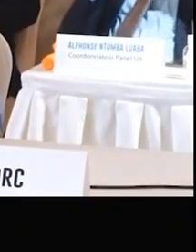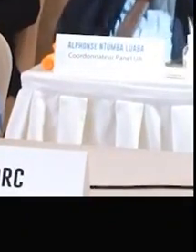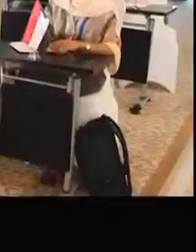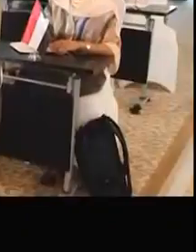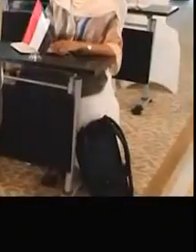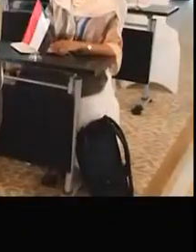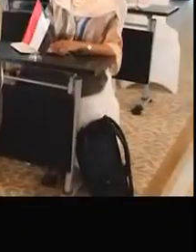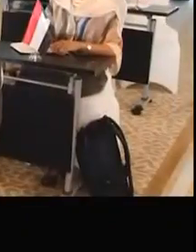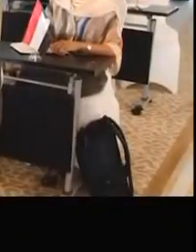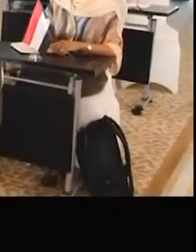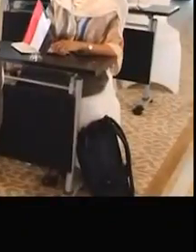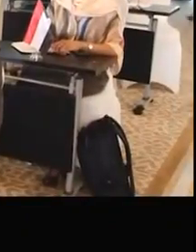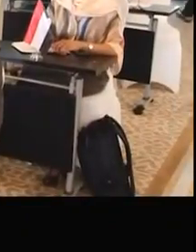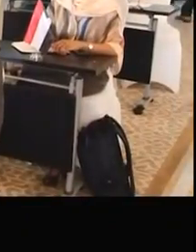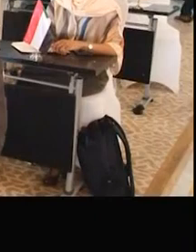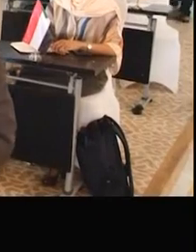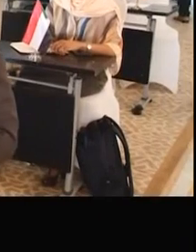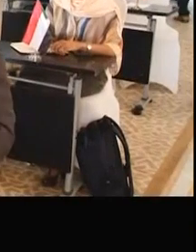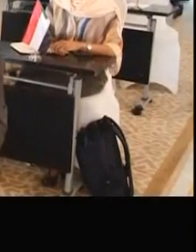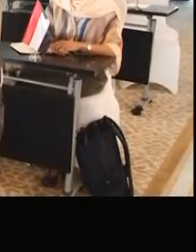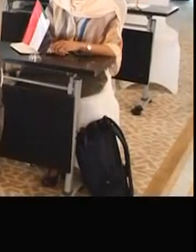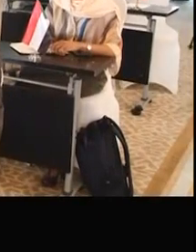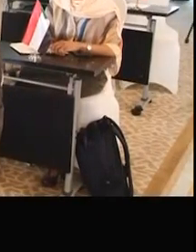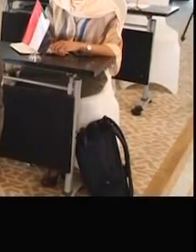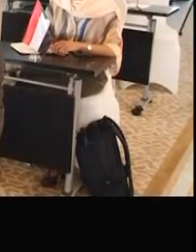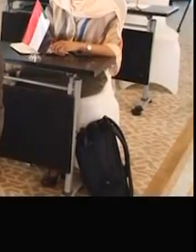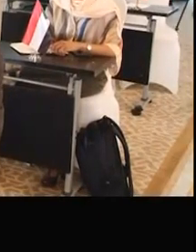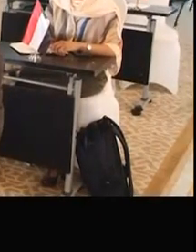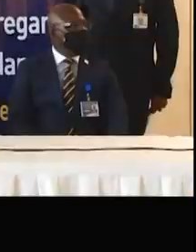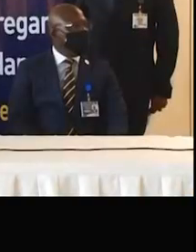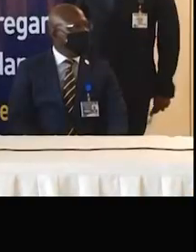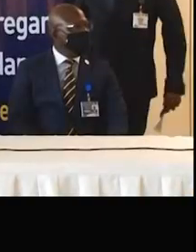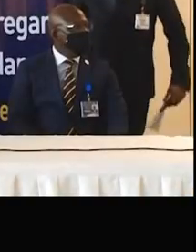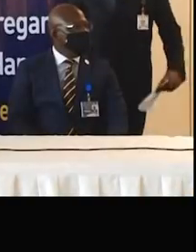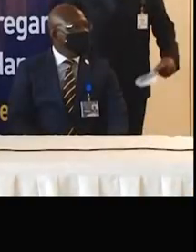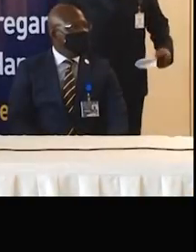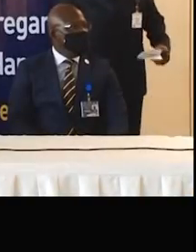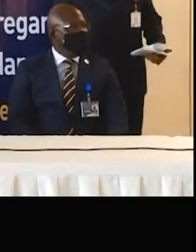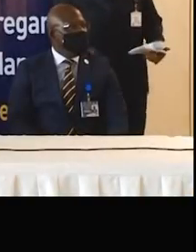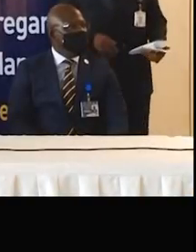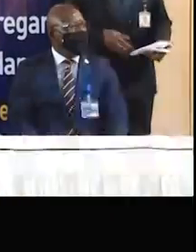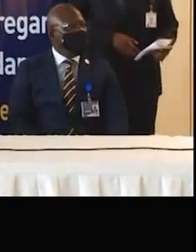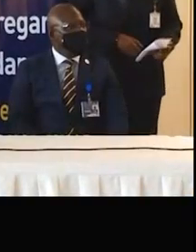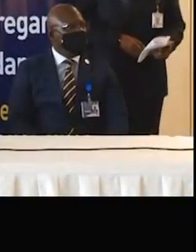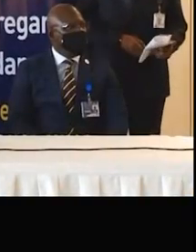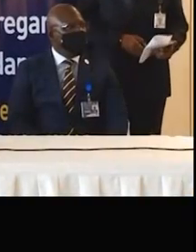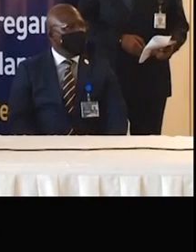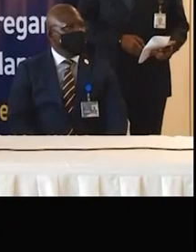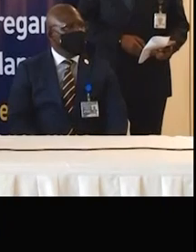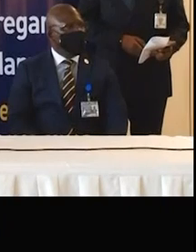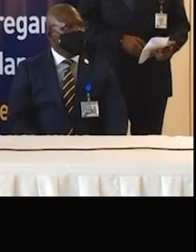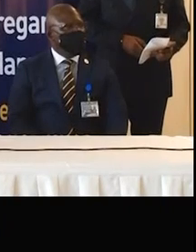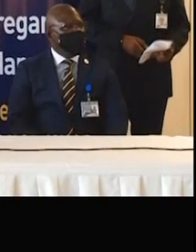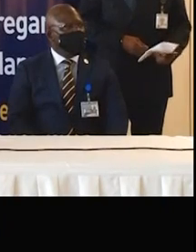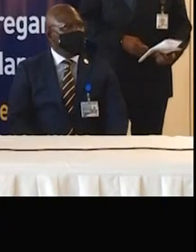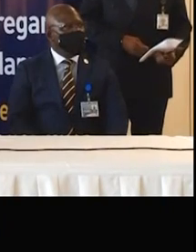de la renaissance éthiopienne la ministre d'état en charge des affaires étrangères a lu le communiqué conjoint de la réunion